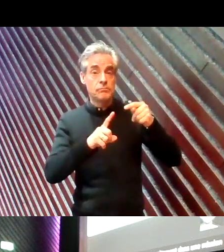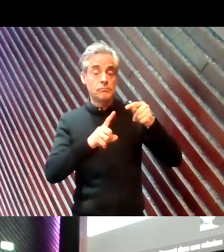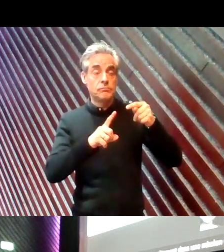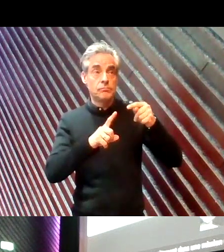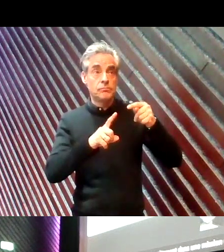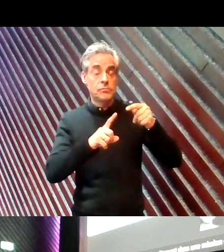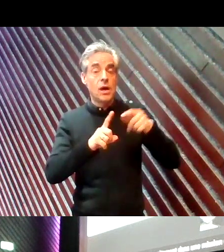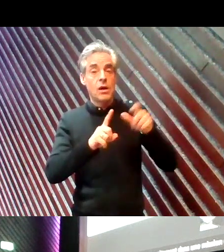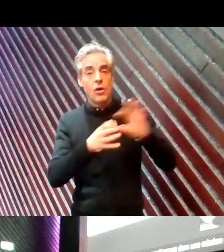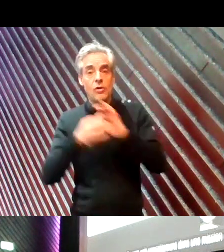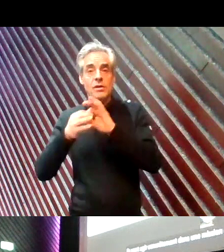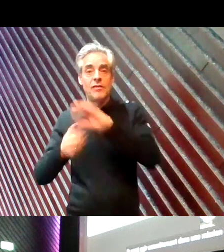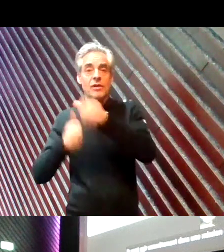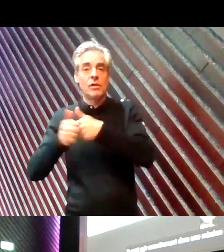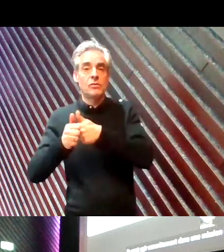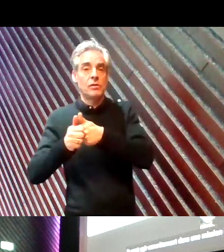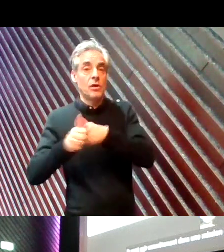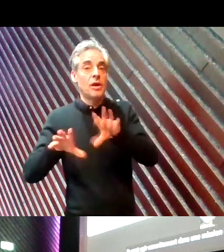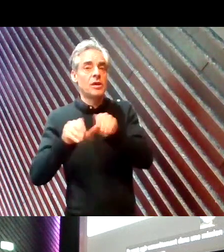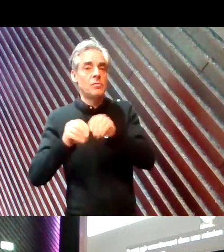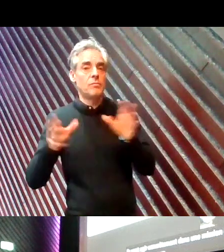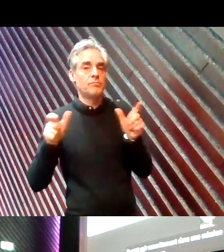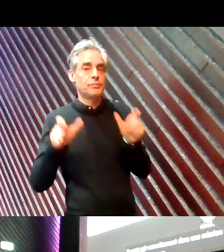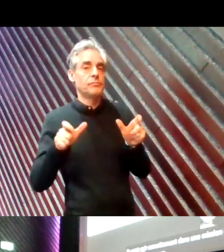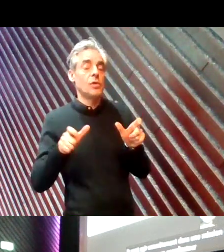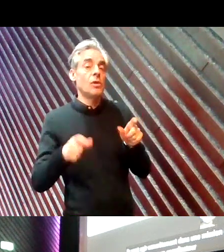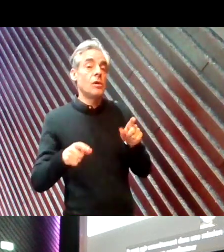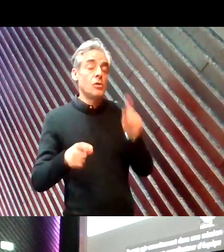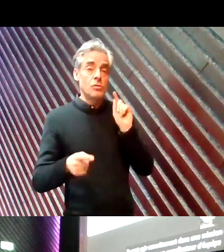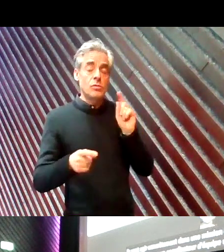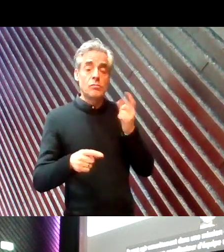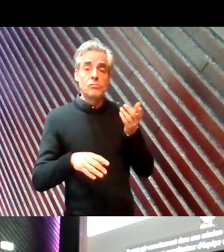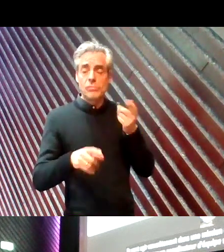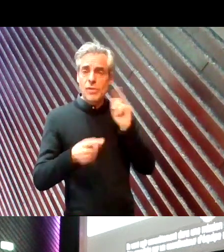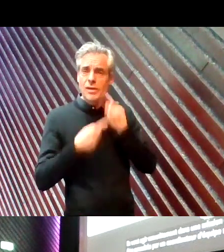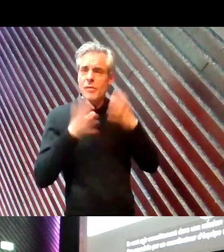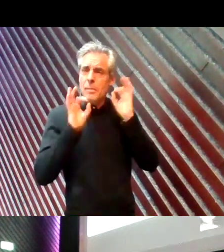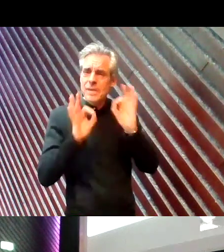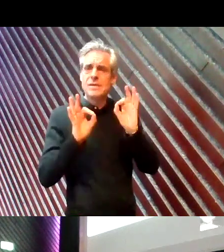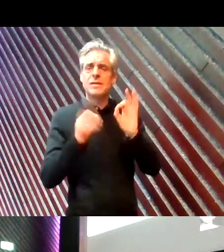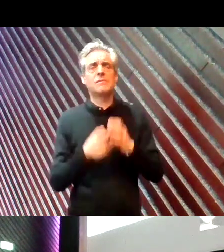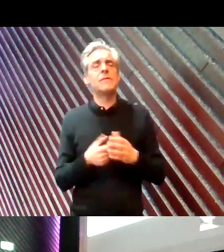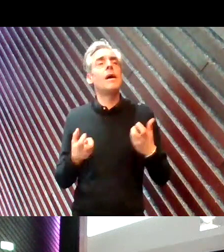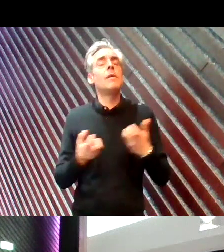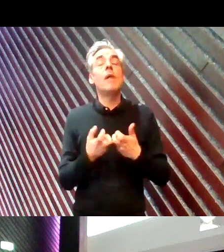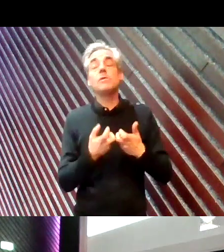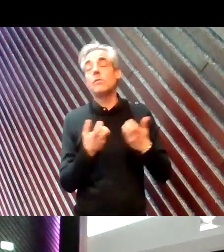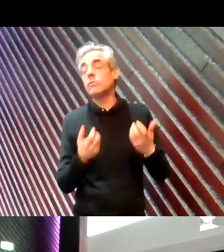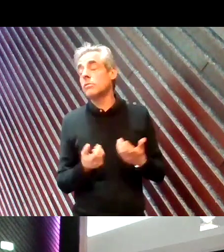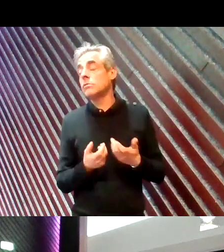par un coordinateur d'équipe sur une question bien précise. Et donc, notamment,